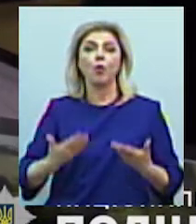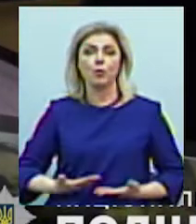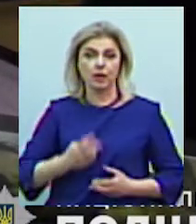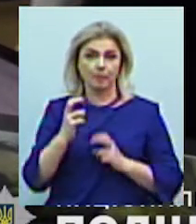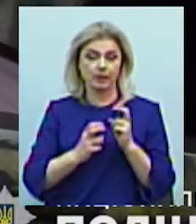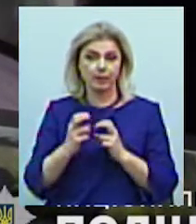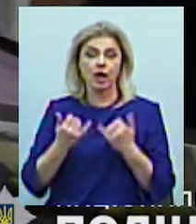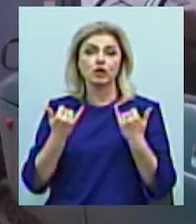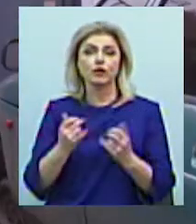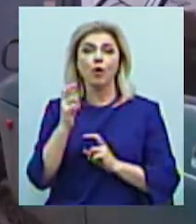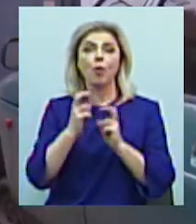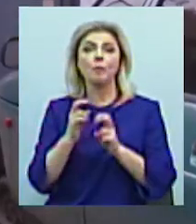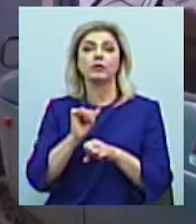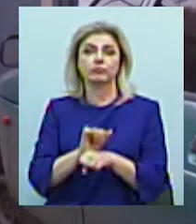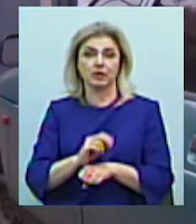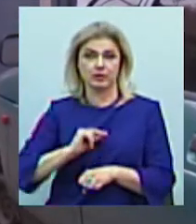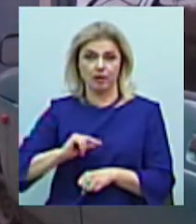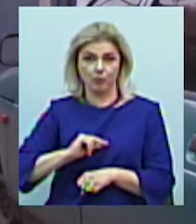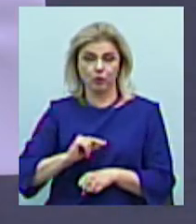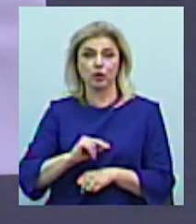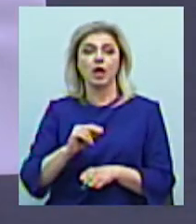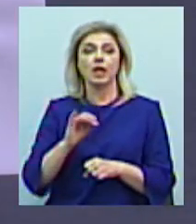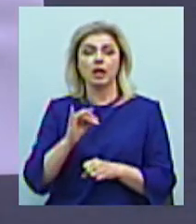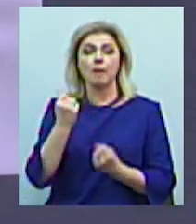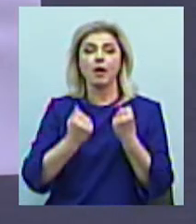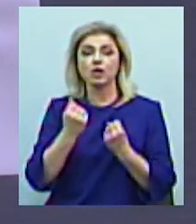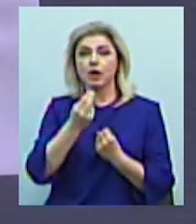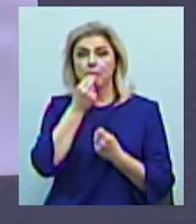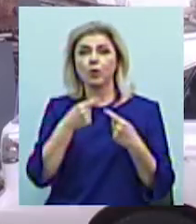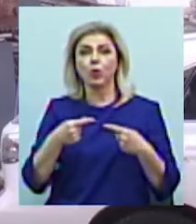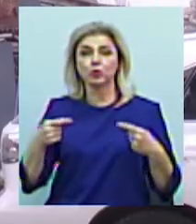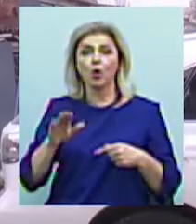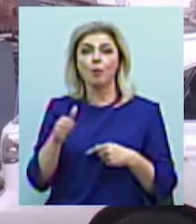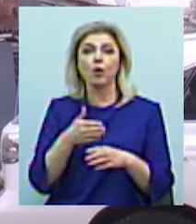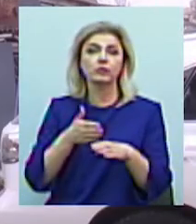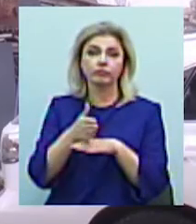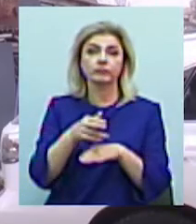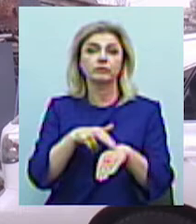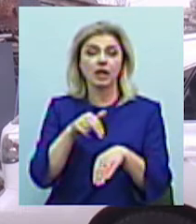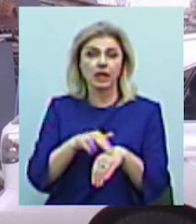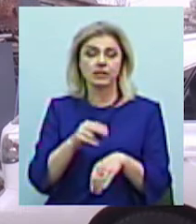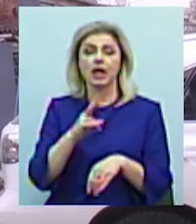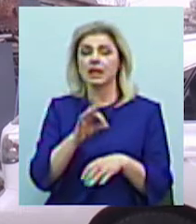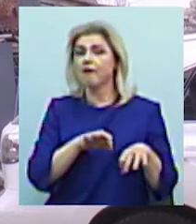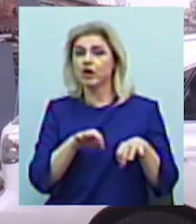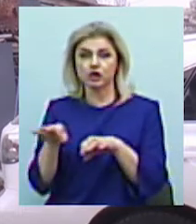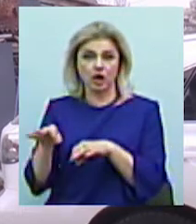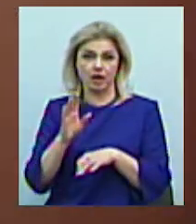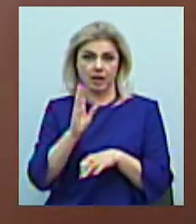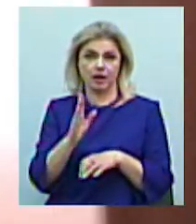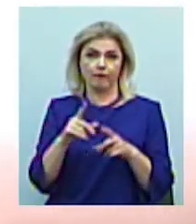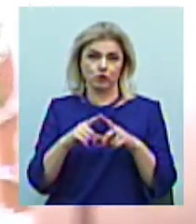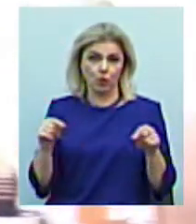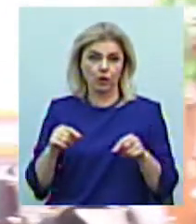підприємстві. Сьогодні комбінат призупинив свою діяльність, машини з продуктами після візиту правоохоронних органів не виїжджали до закладів